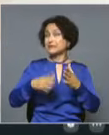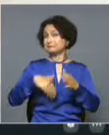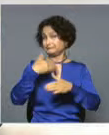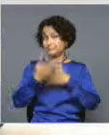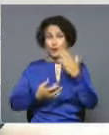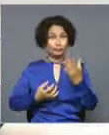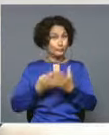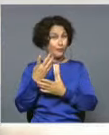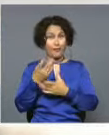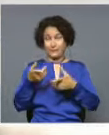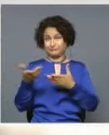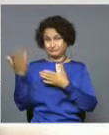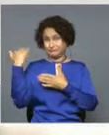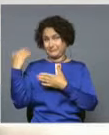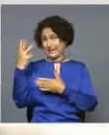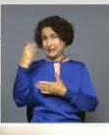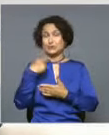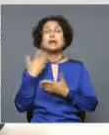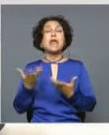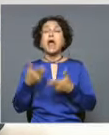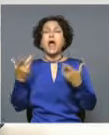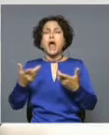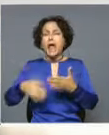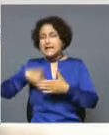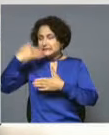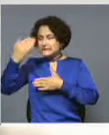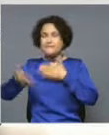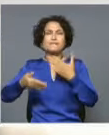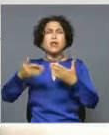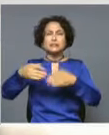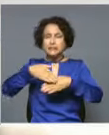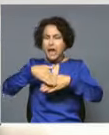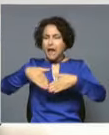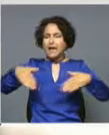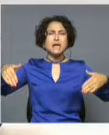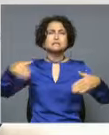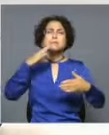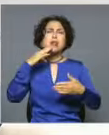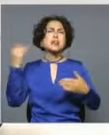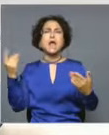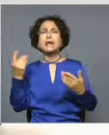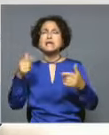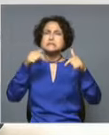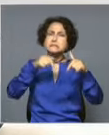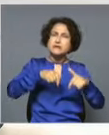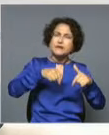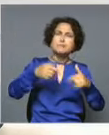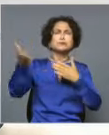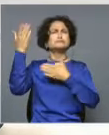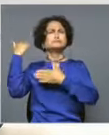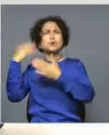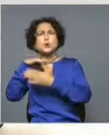1989 година. А в тези общности, които са извън пределите на страната, български език, независимо дали е съвременен диалектен,